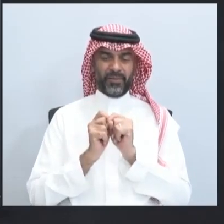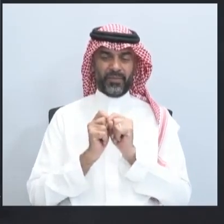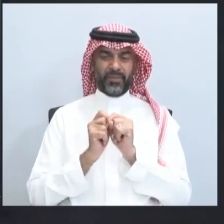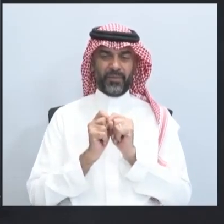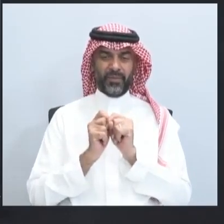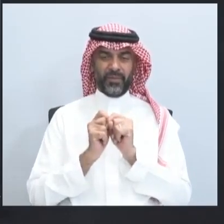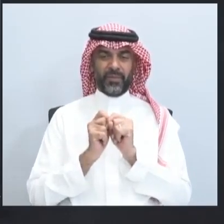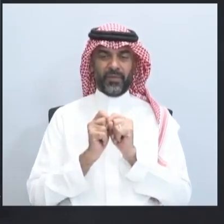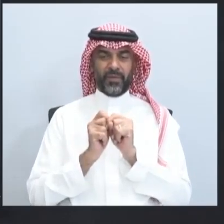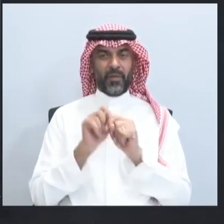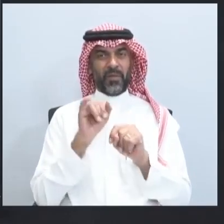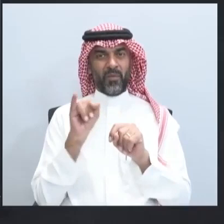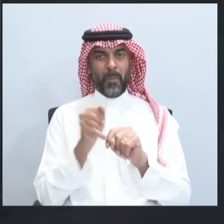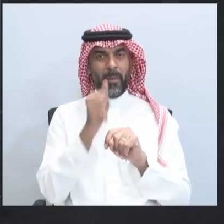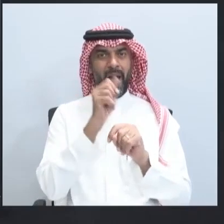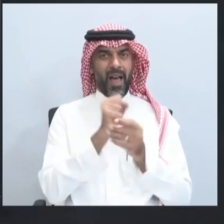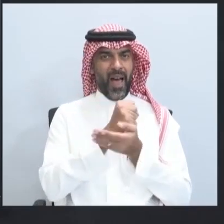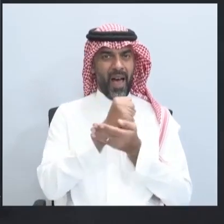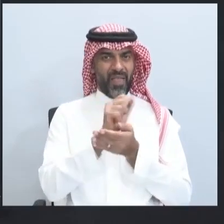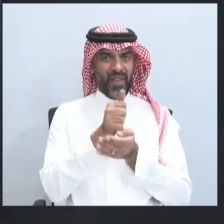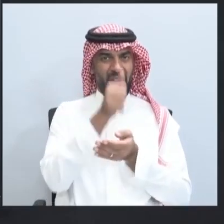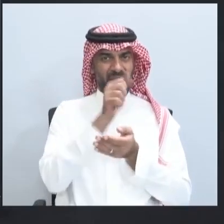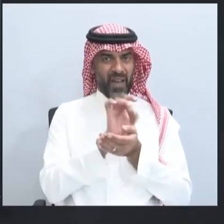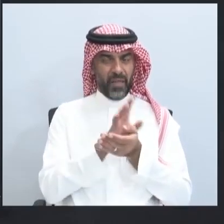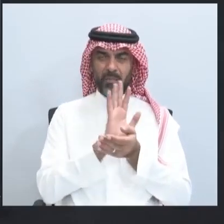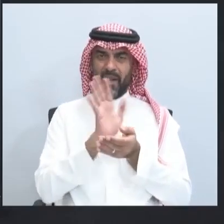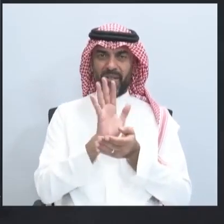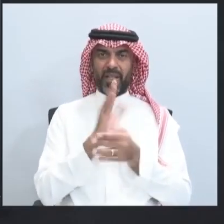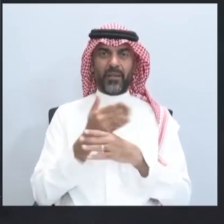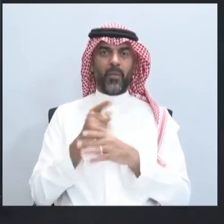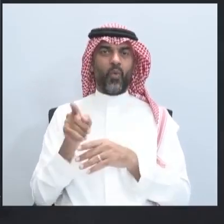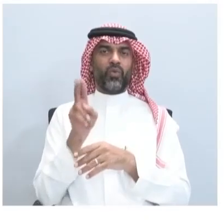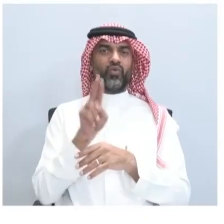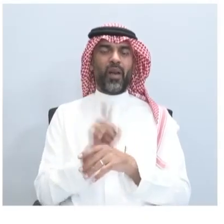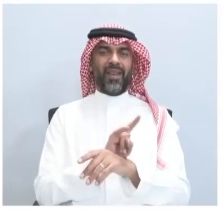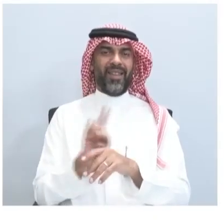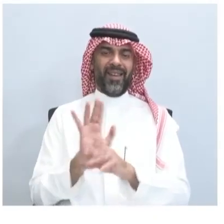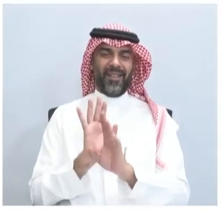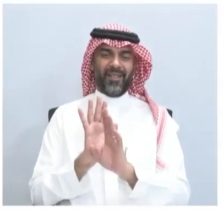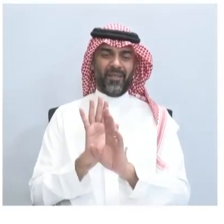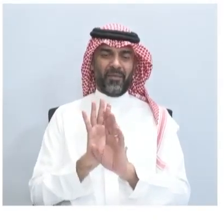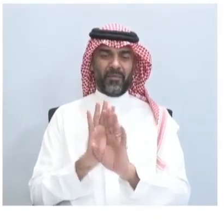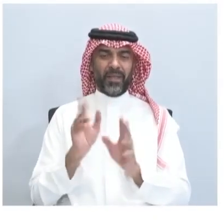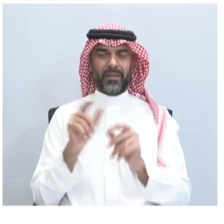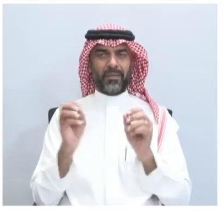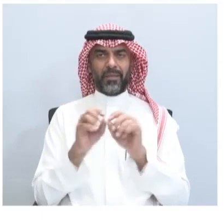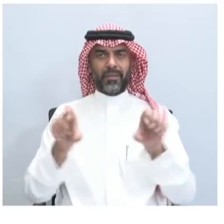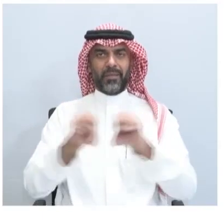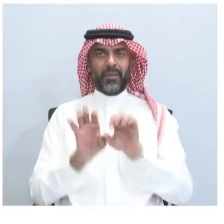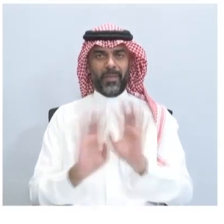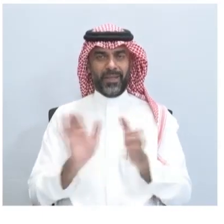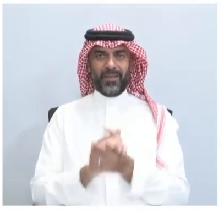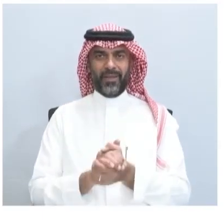ما انما كتبناهما كالكلمه الواحده فهذا التغيير الذي حصل